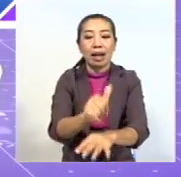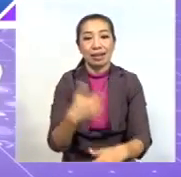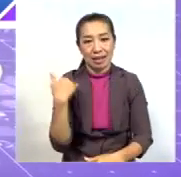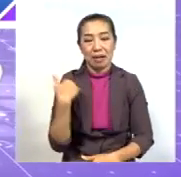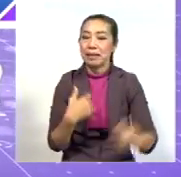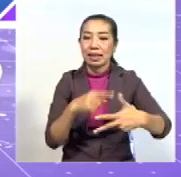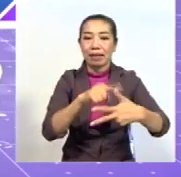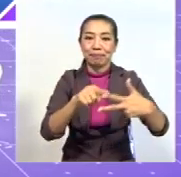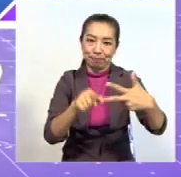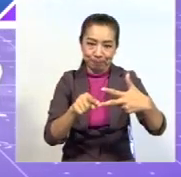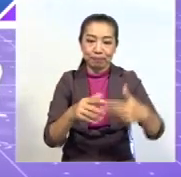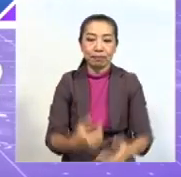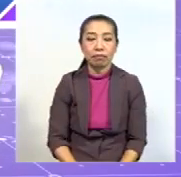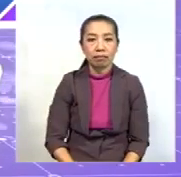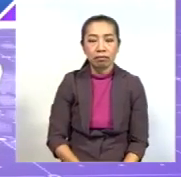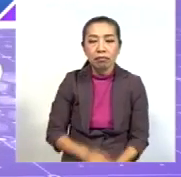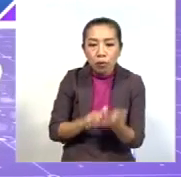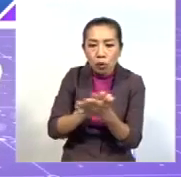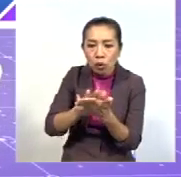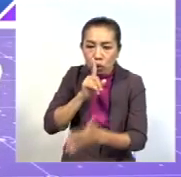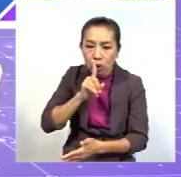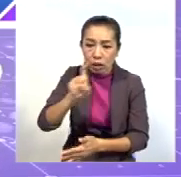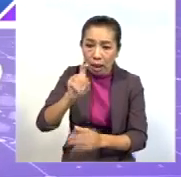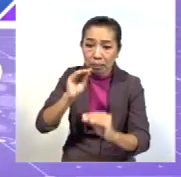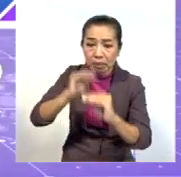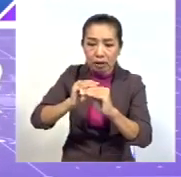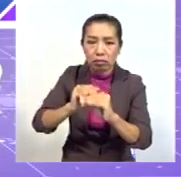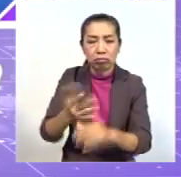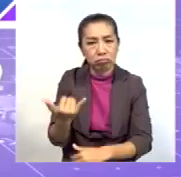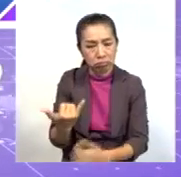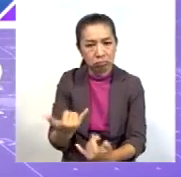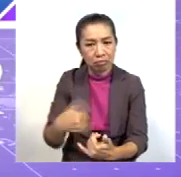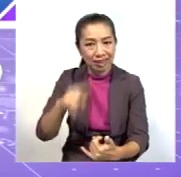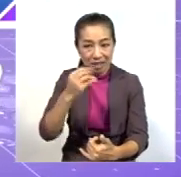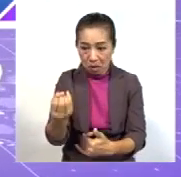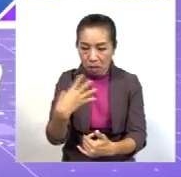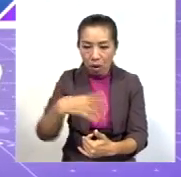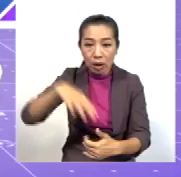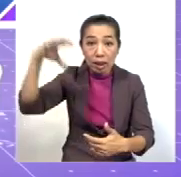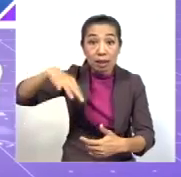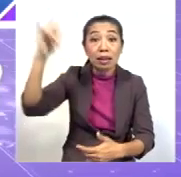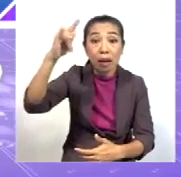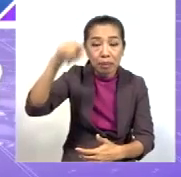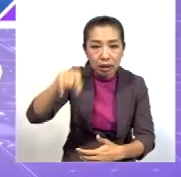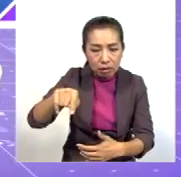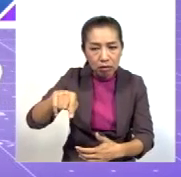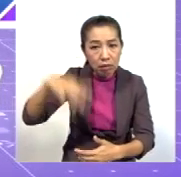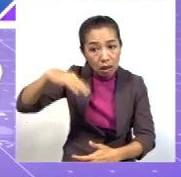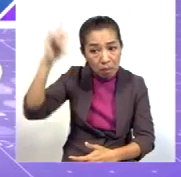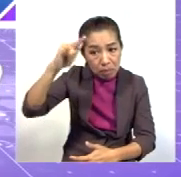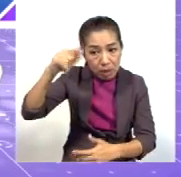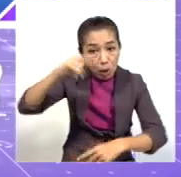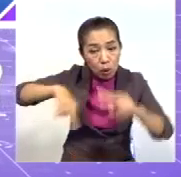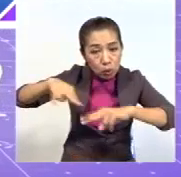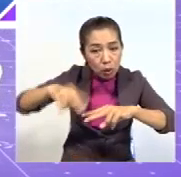วยกันนะครับ ค่ะอธิบดีคะขออนุญาตถามเพิ่มเติมนิดนึงอย่างจุดคัดกรอง3จุดอย่างสนามบินที่เราทำห